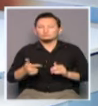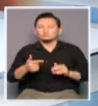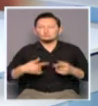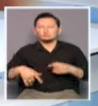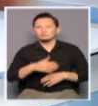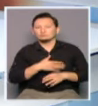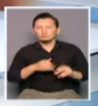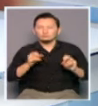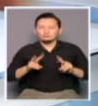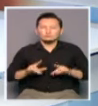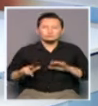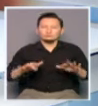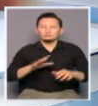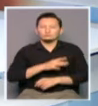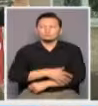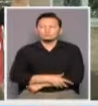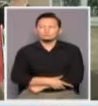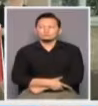еріктілер акция ұйымдастырды.